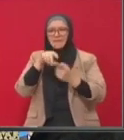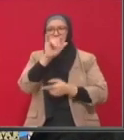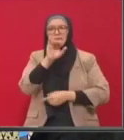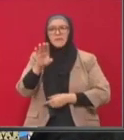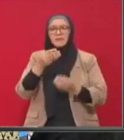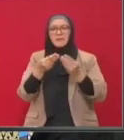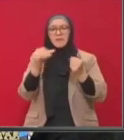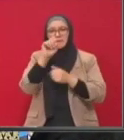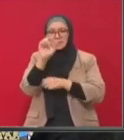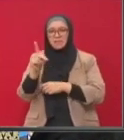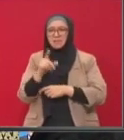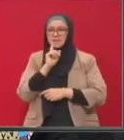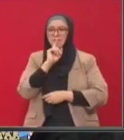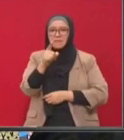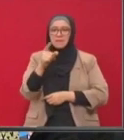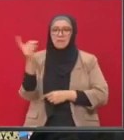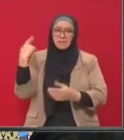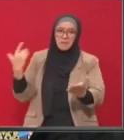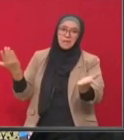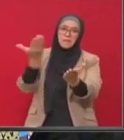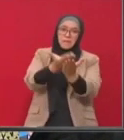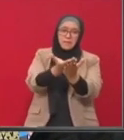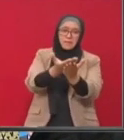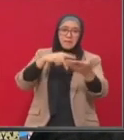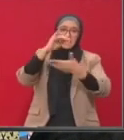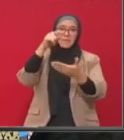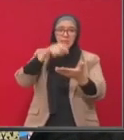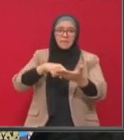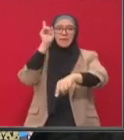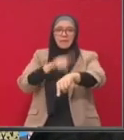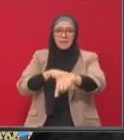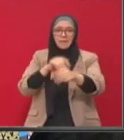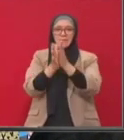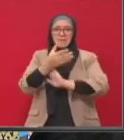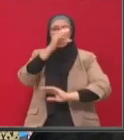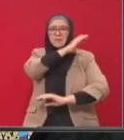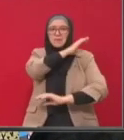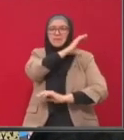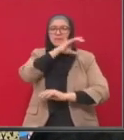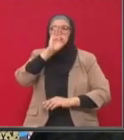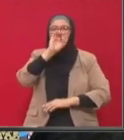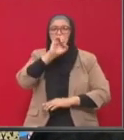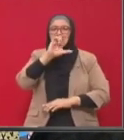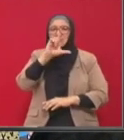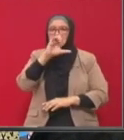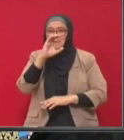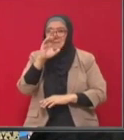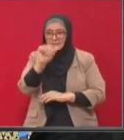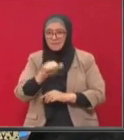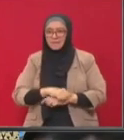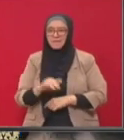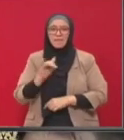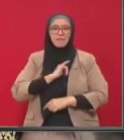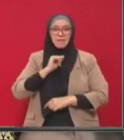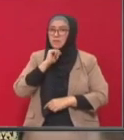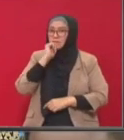karena menangkan beliau yang mencadangkan project ini sewaktu beliau menjadi penguji Viagra dan dah saya